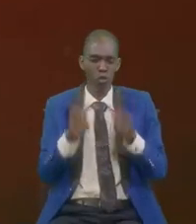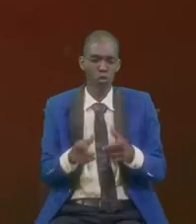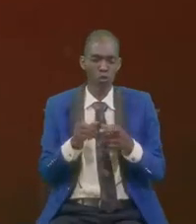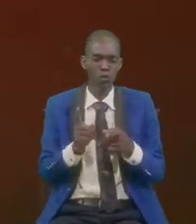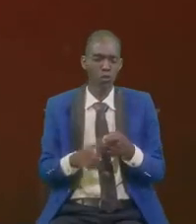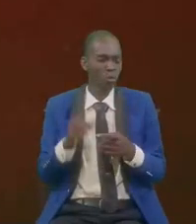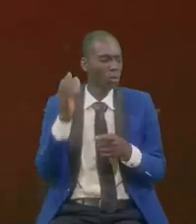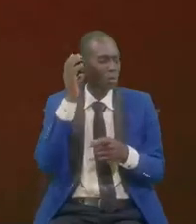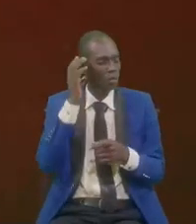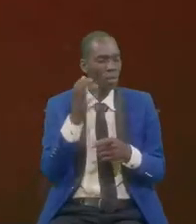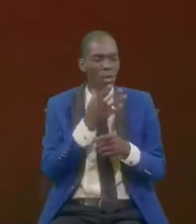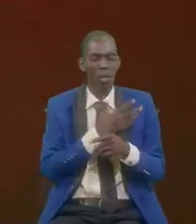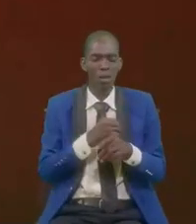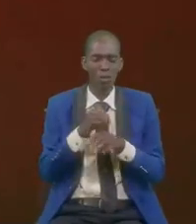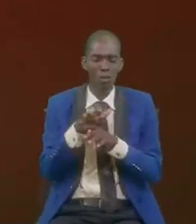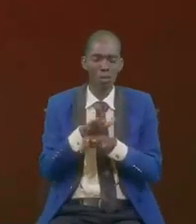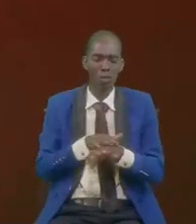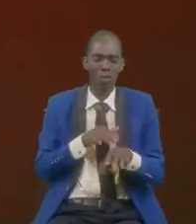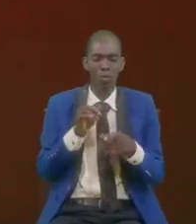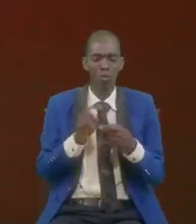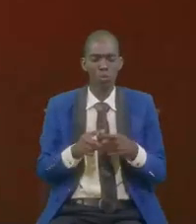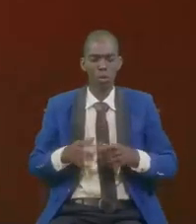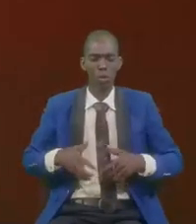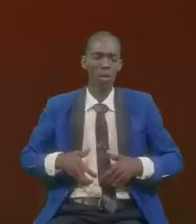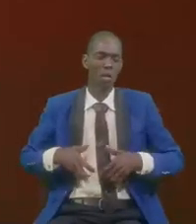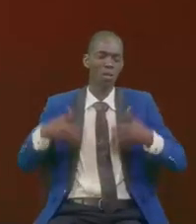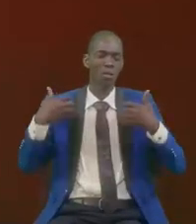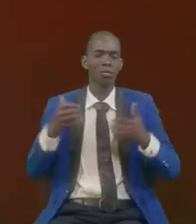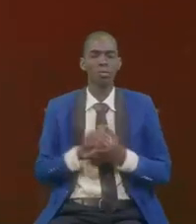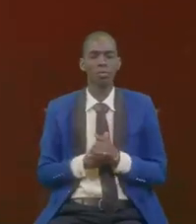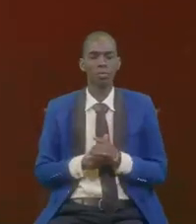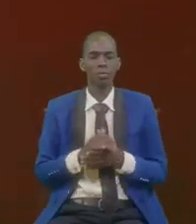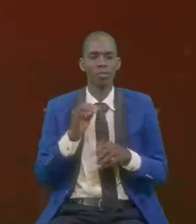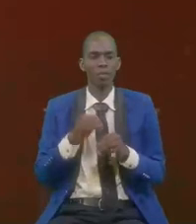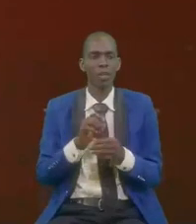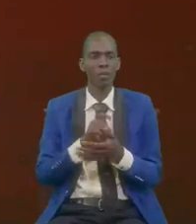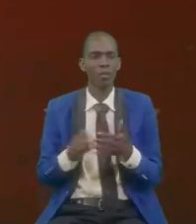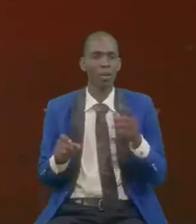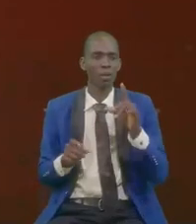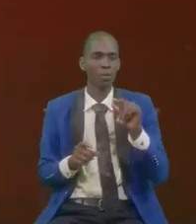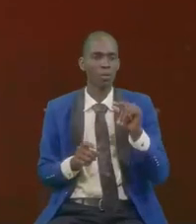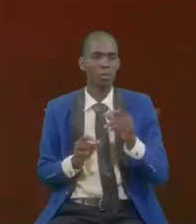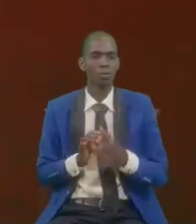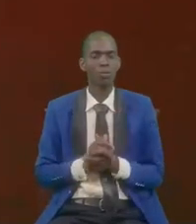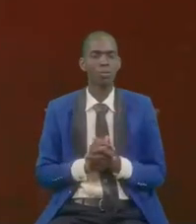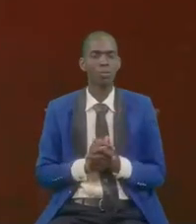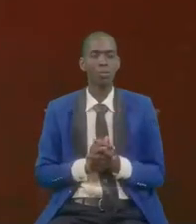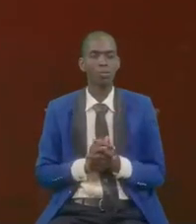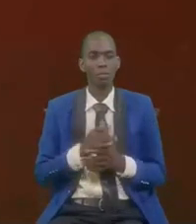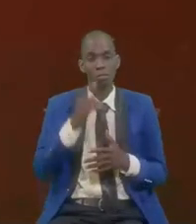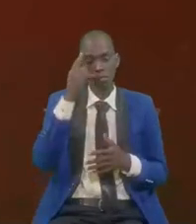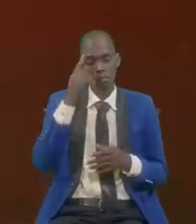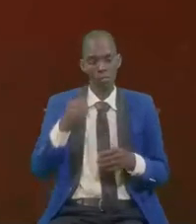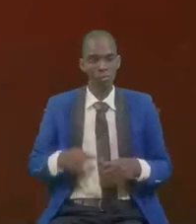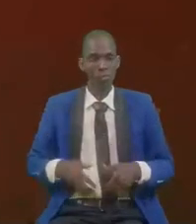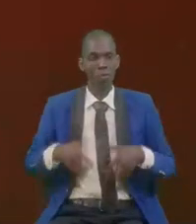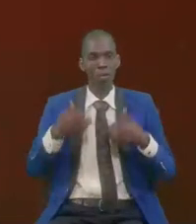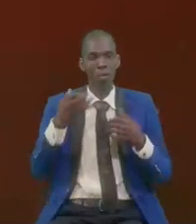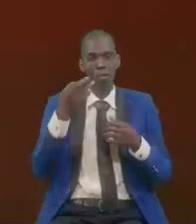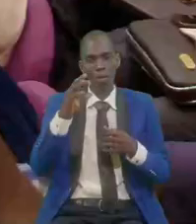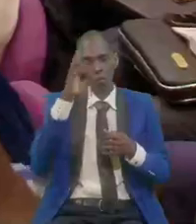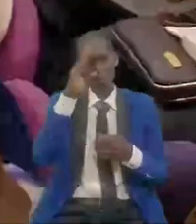à écouter, lent à parler, lent à se mettre en colère. Verset 20. Car